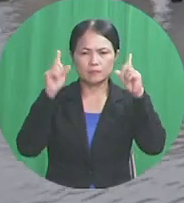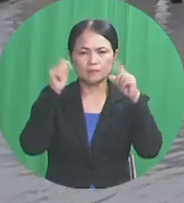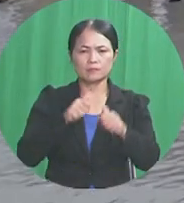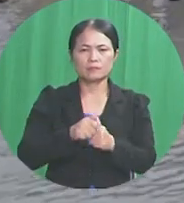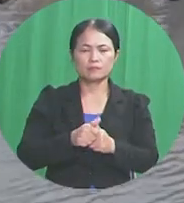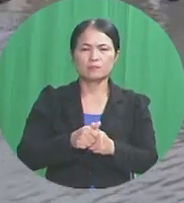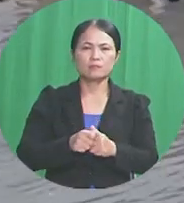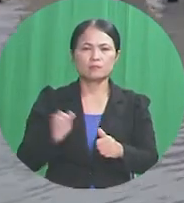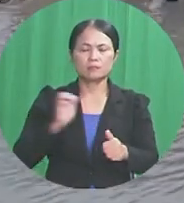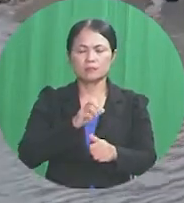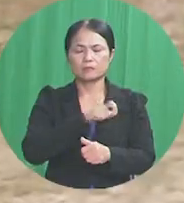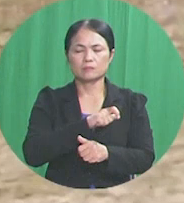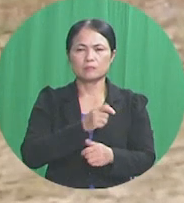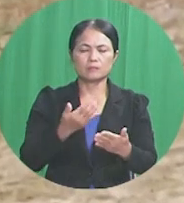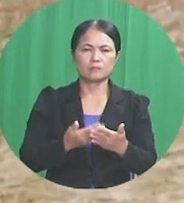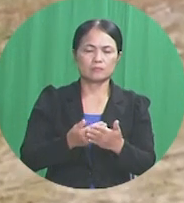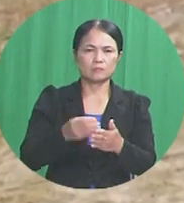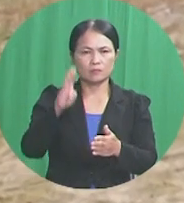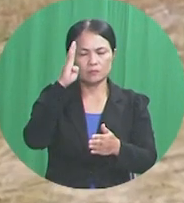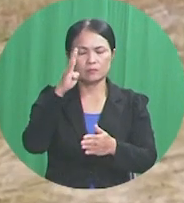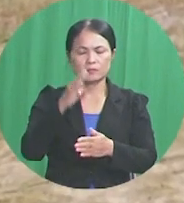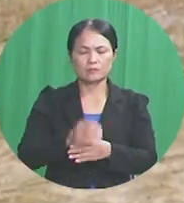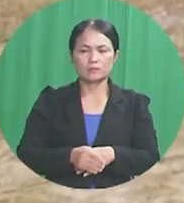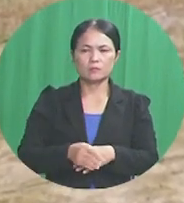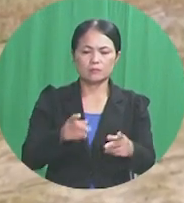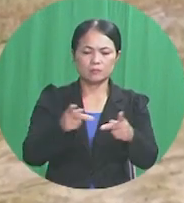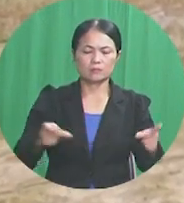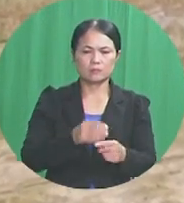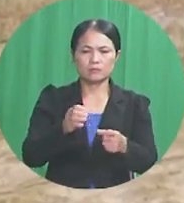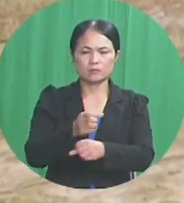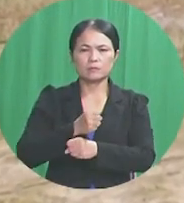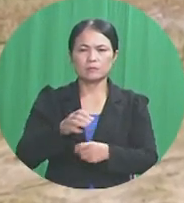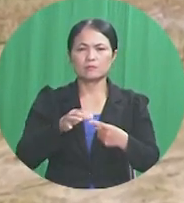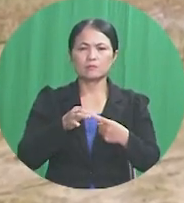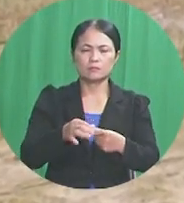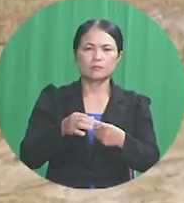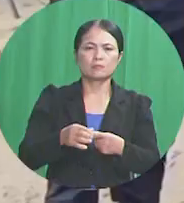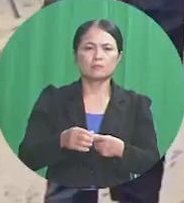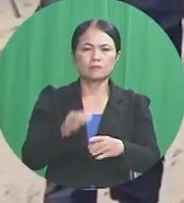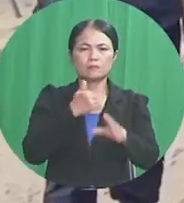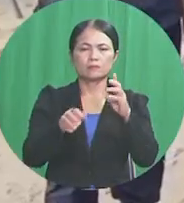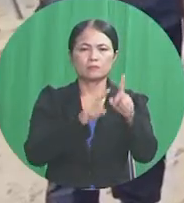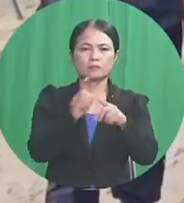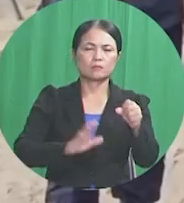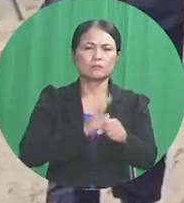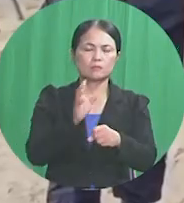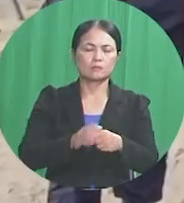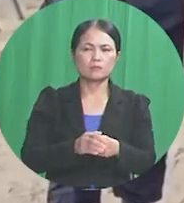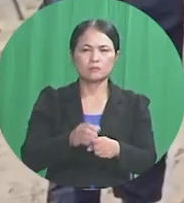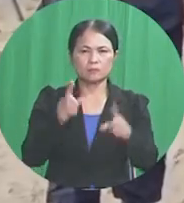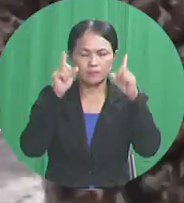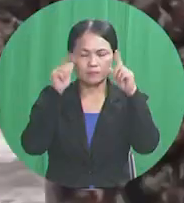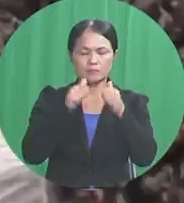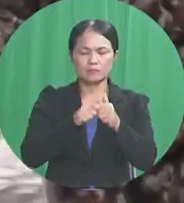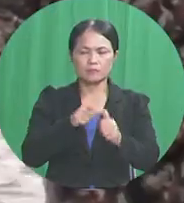อดอมสไนไอจ้าแพกใดขนงเนียมมีบัญชีกาบัญชีการทานต่อปีเซบานปอมน้อมในบันดามสะสัวสกตกปีสำนักไอยุด